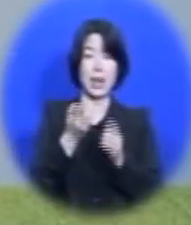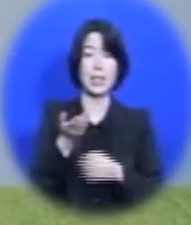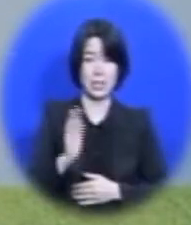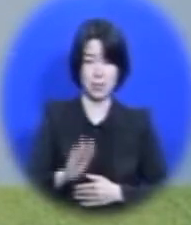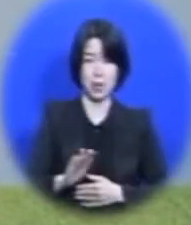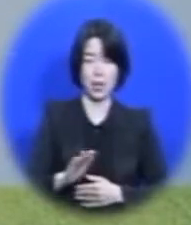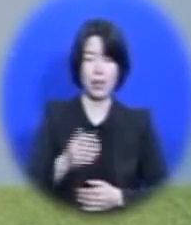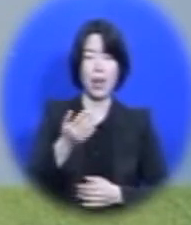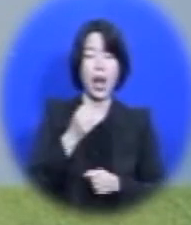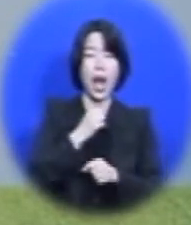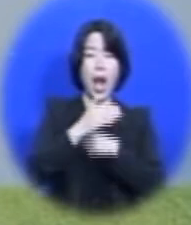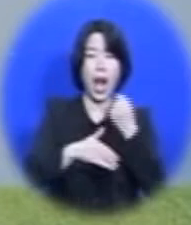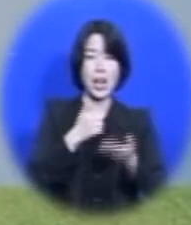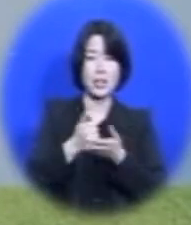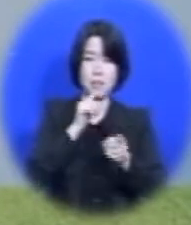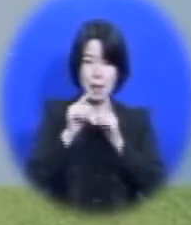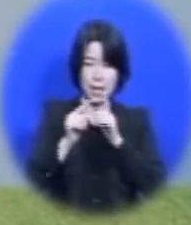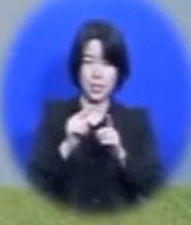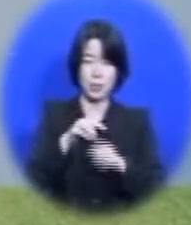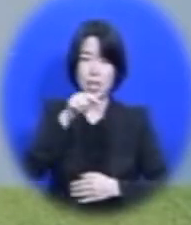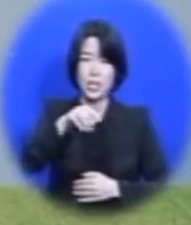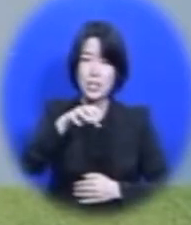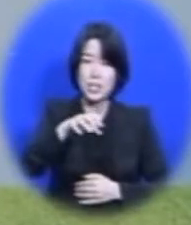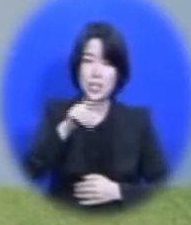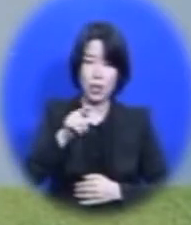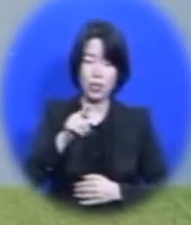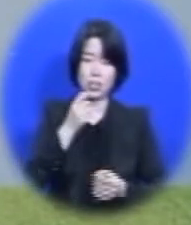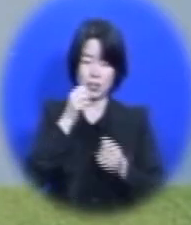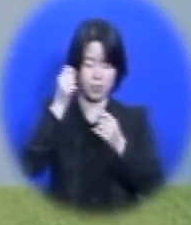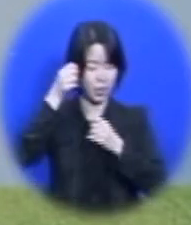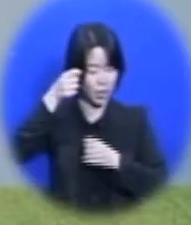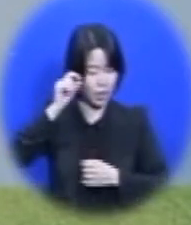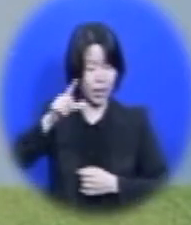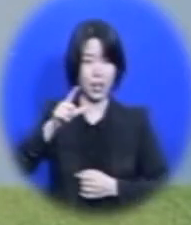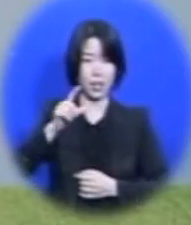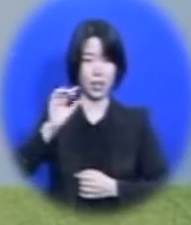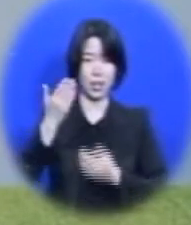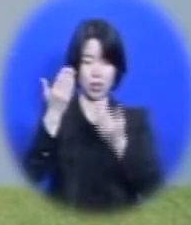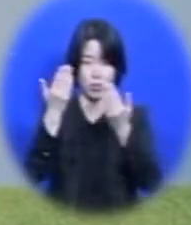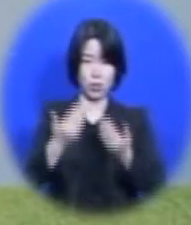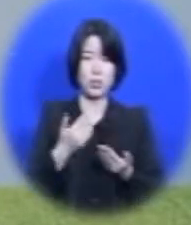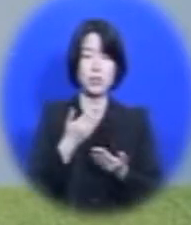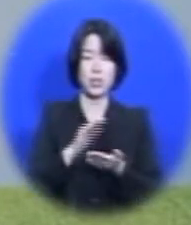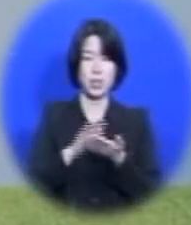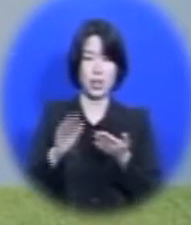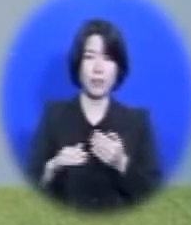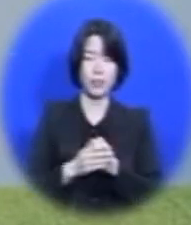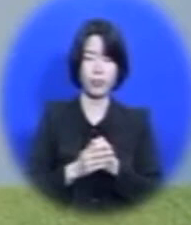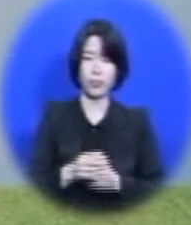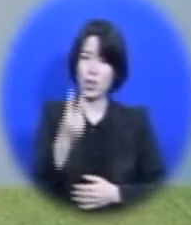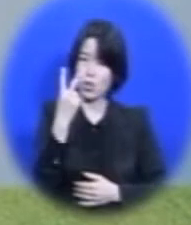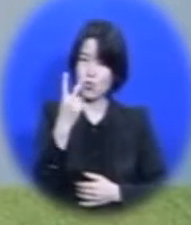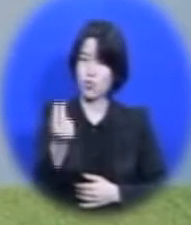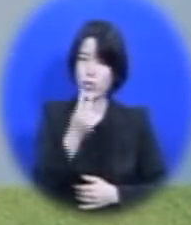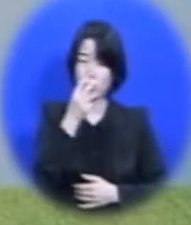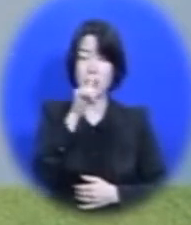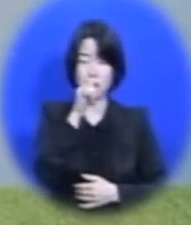그러나 하나님의 말씀이 그것을 깨닫게 해 주십니다. 우리에게는 두 생명이 있는